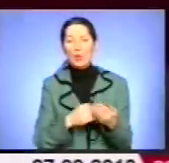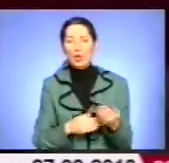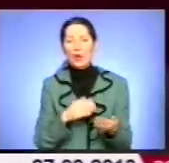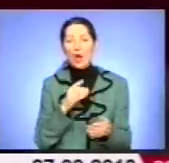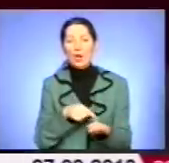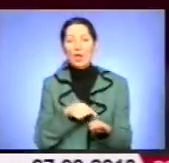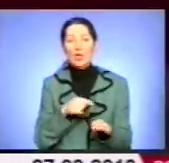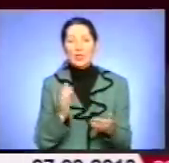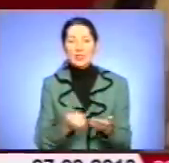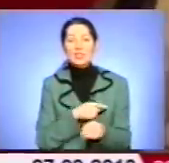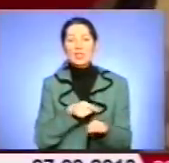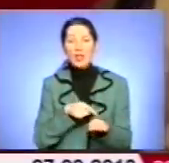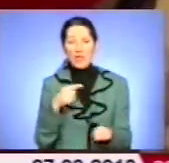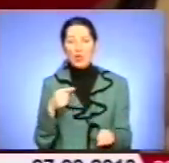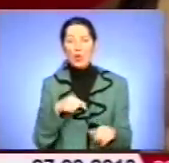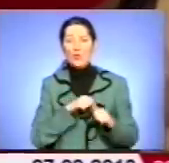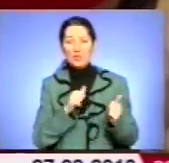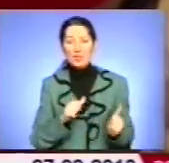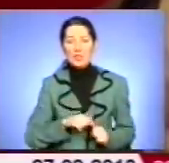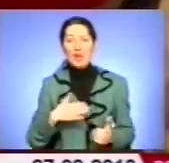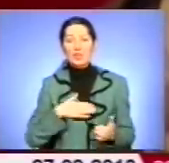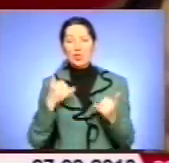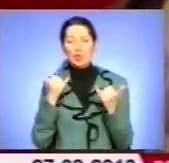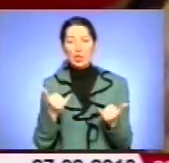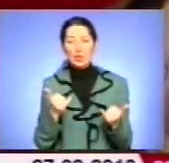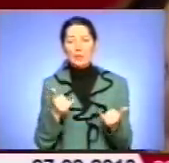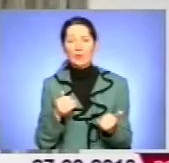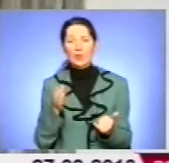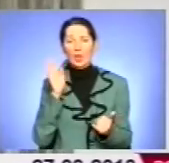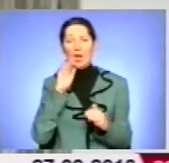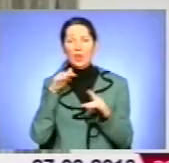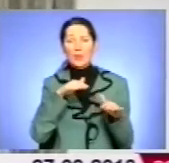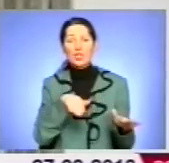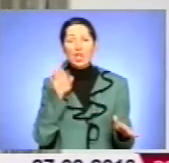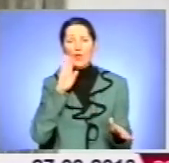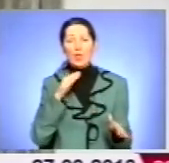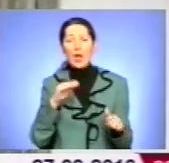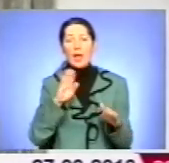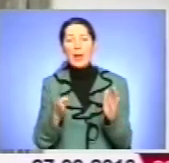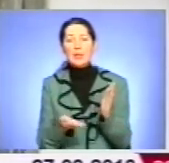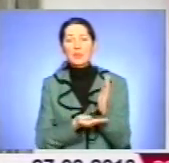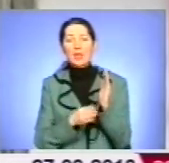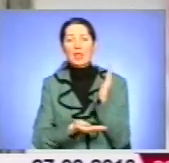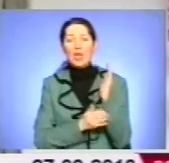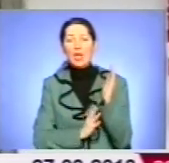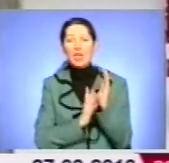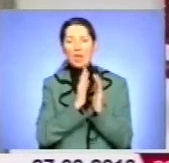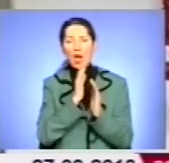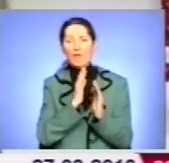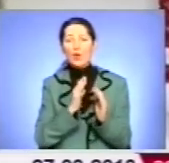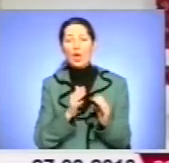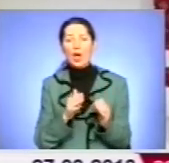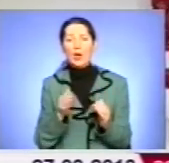сучасників. Терши вода з-під Явора, Яром на долину. Пишається над водою червона калина,